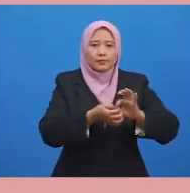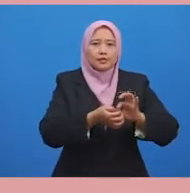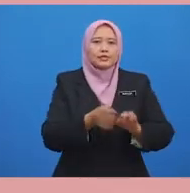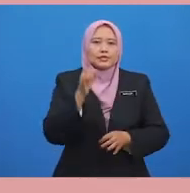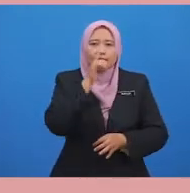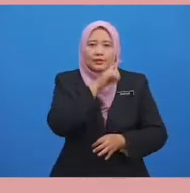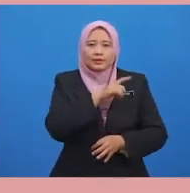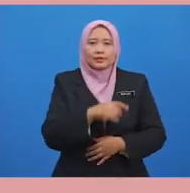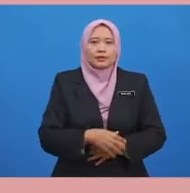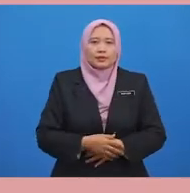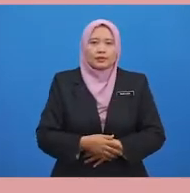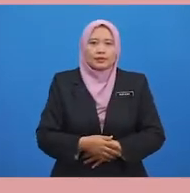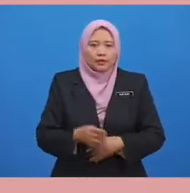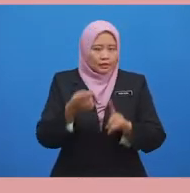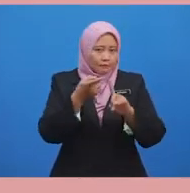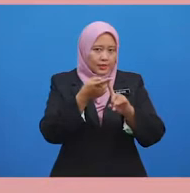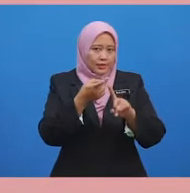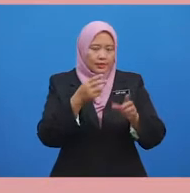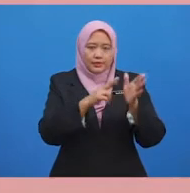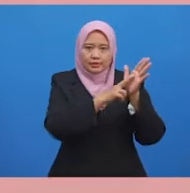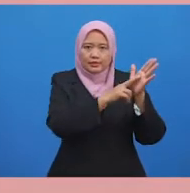ditunjukkan dalam rajah di atas.